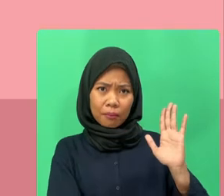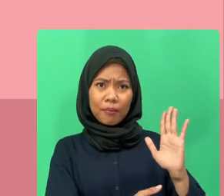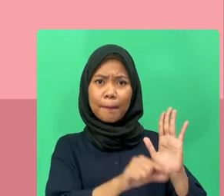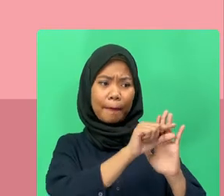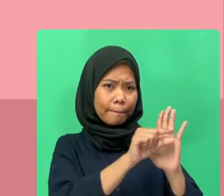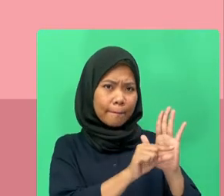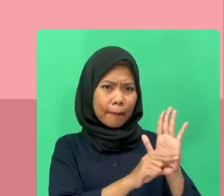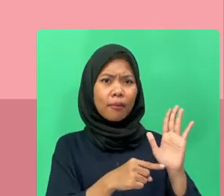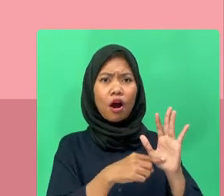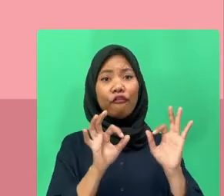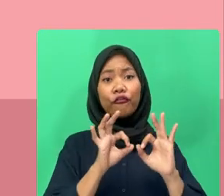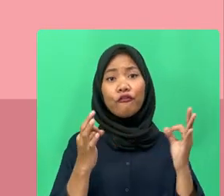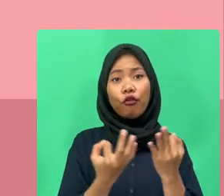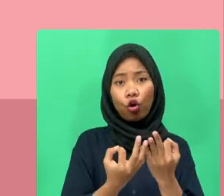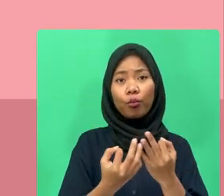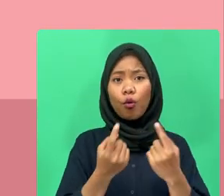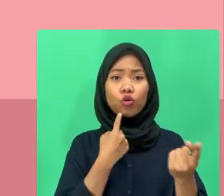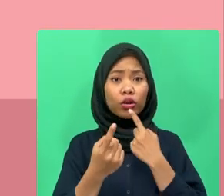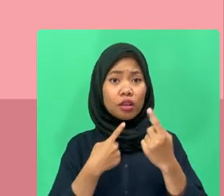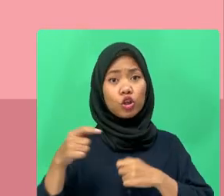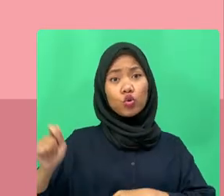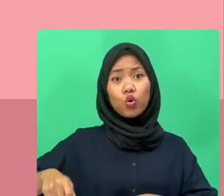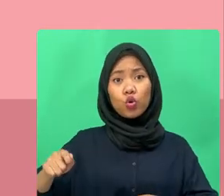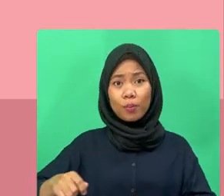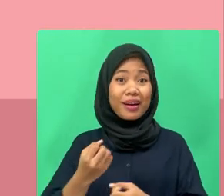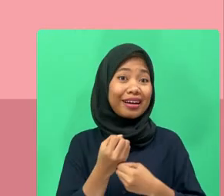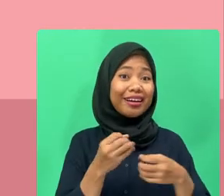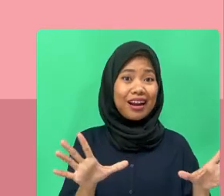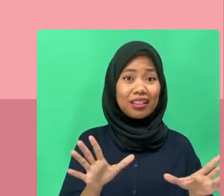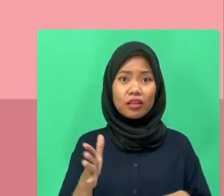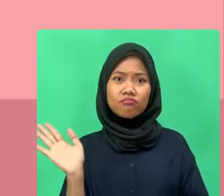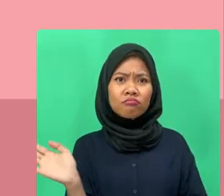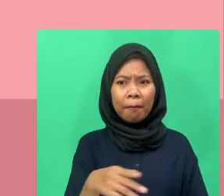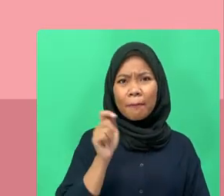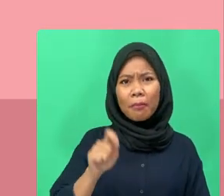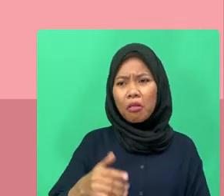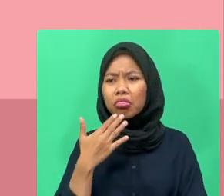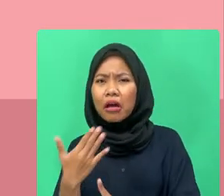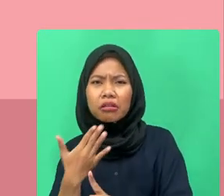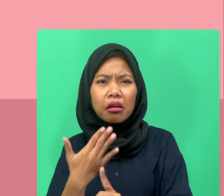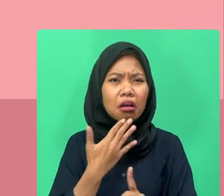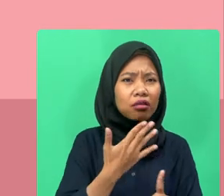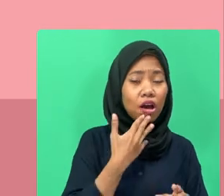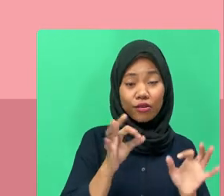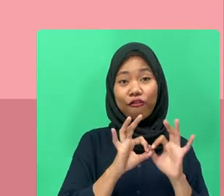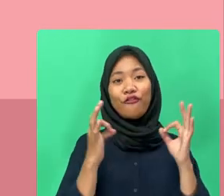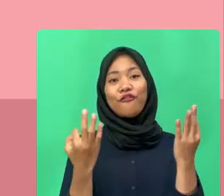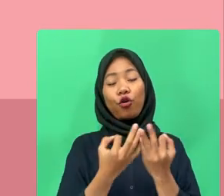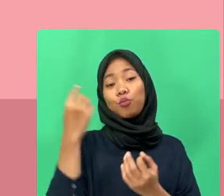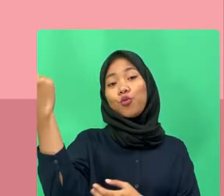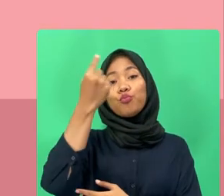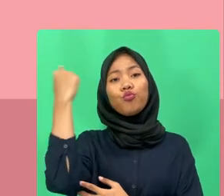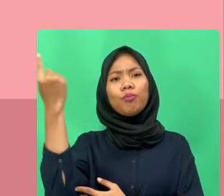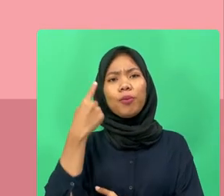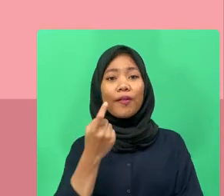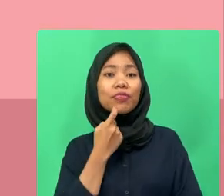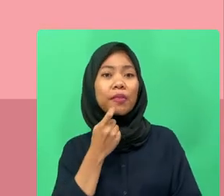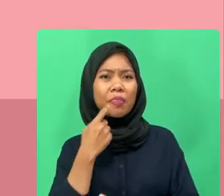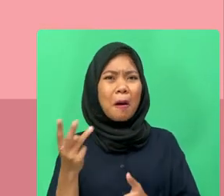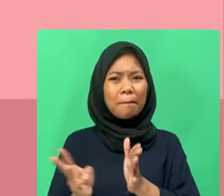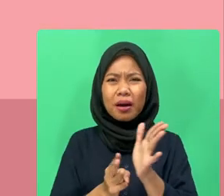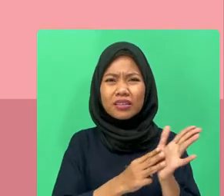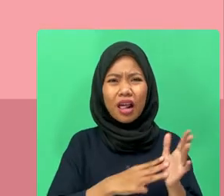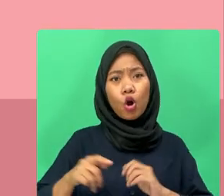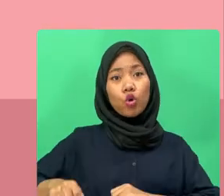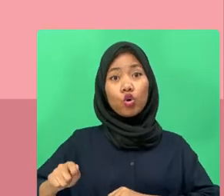Di sini juga tersedia fitur forum konsultasi hukum gratis yang bisa digunakan untuk bertanya-tanya di forum publik seputar